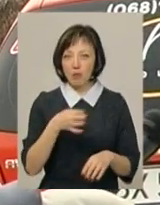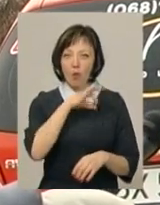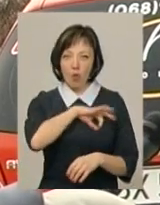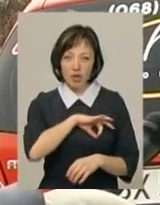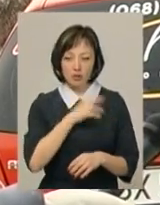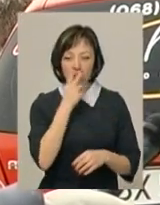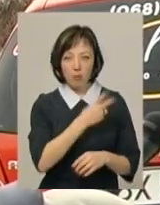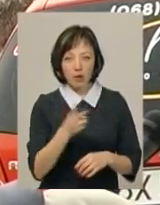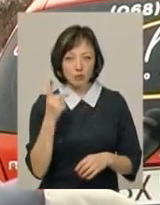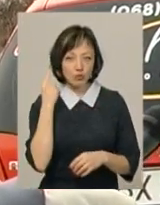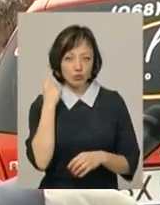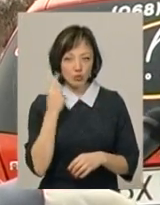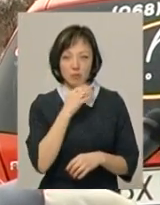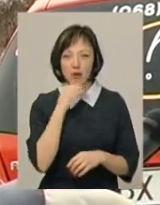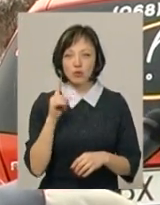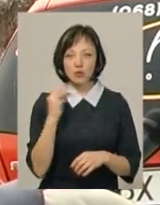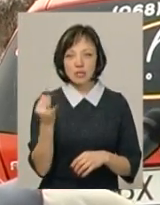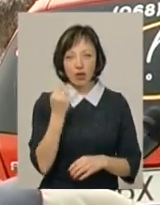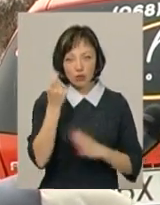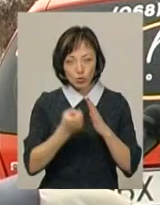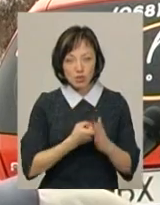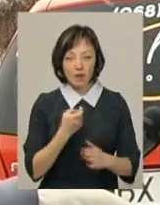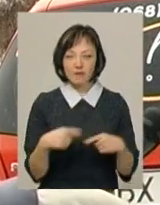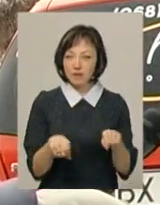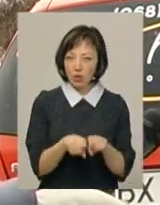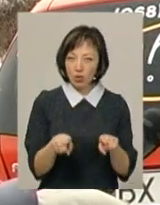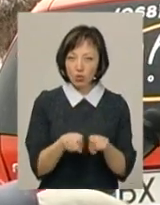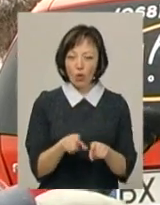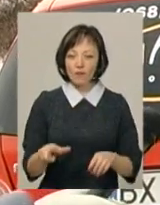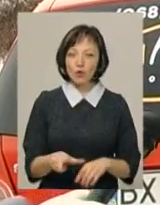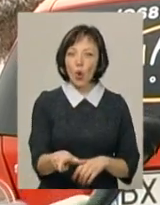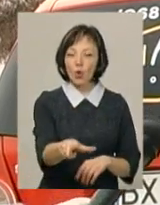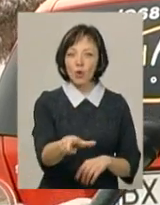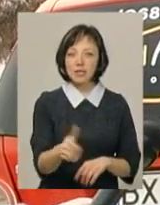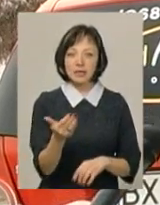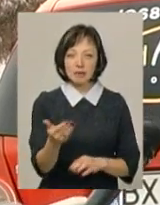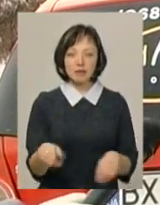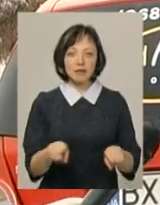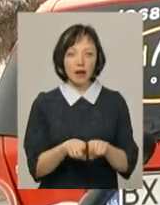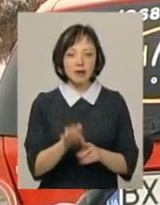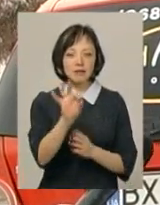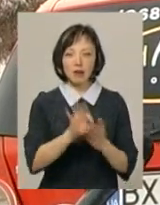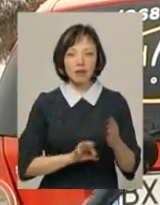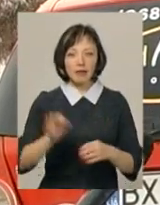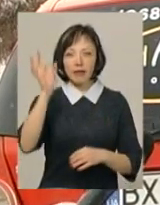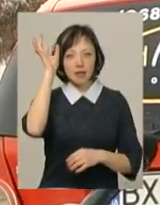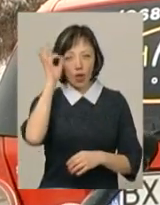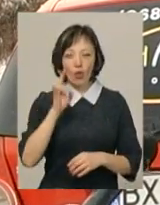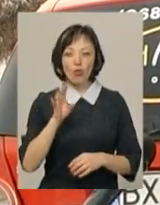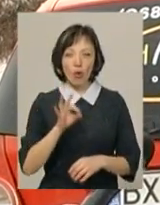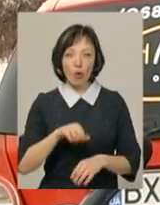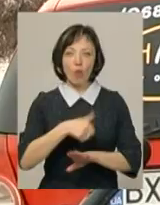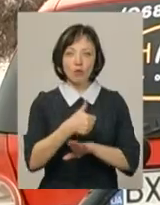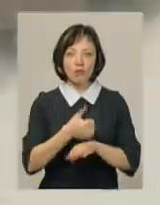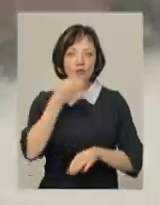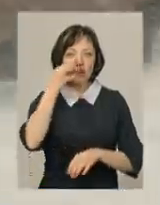це все побачити, почути. Я багато чого цікавого знав. Все одно в дорозі ти так, може, все одразу і не згадаєш, але основні навики в